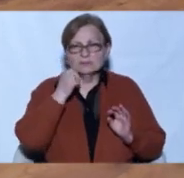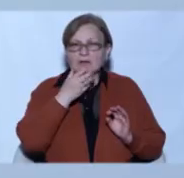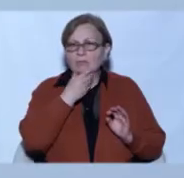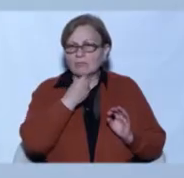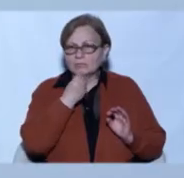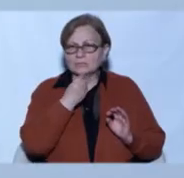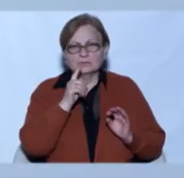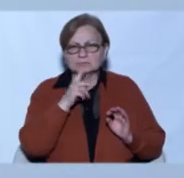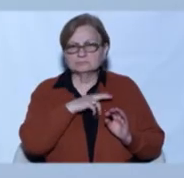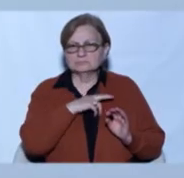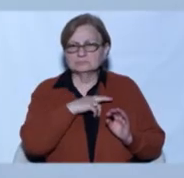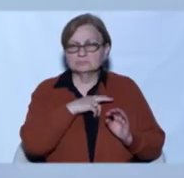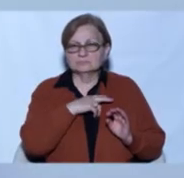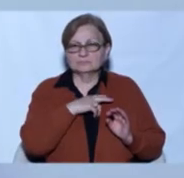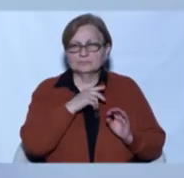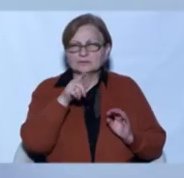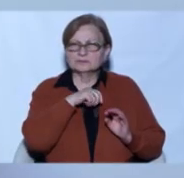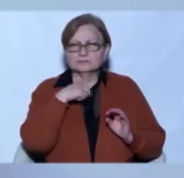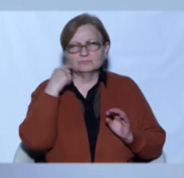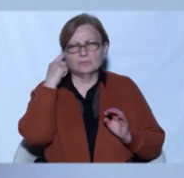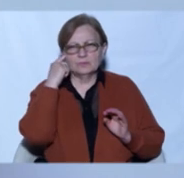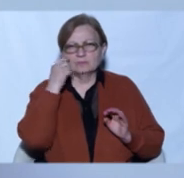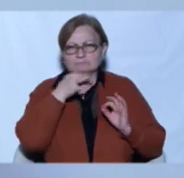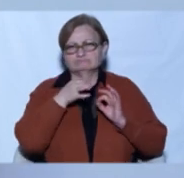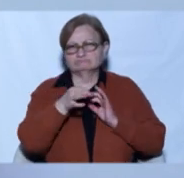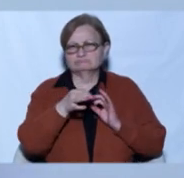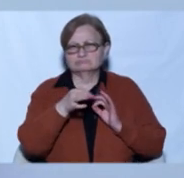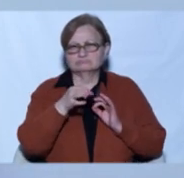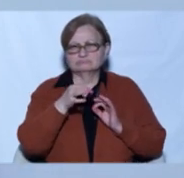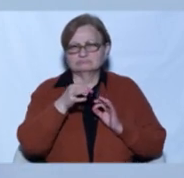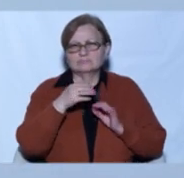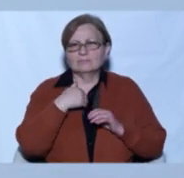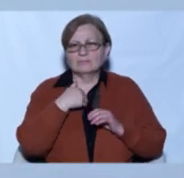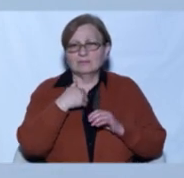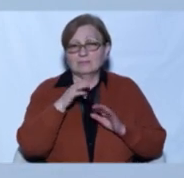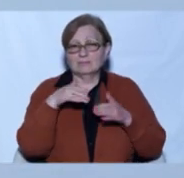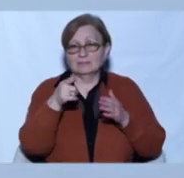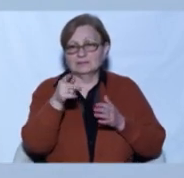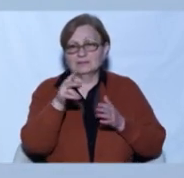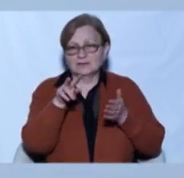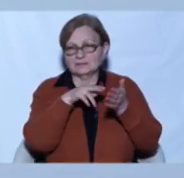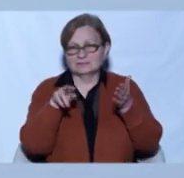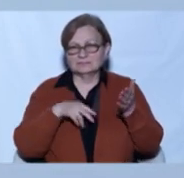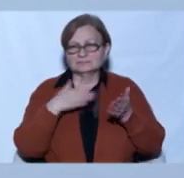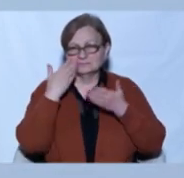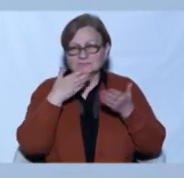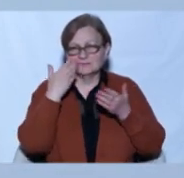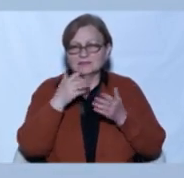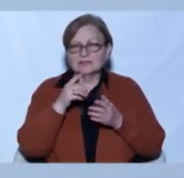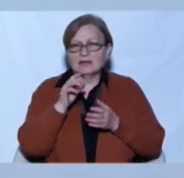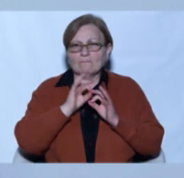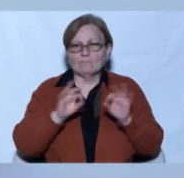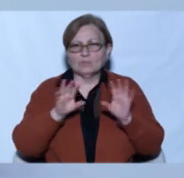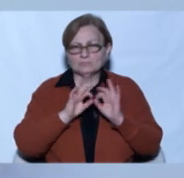ბაბუა და პასუხებიც გაგიცია. მე გირჩევ, რომ გადახედო ნოდარ დუმბაძის სისხლს,